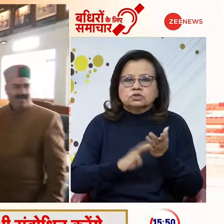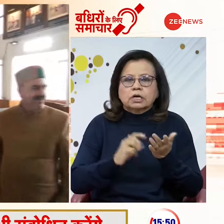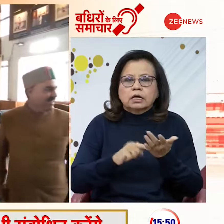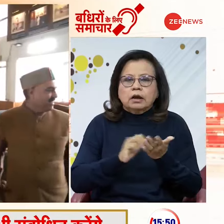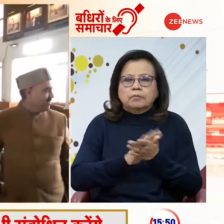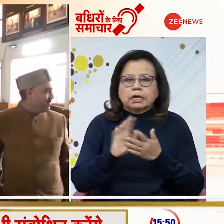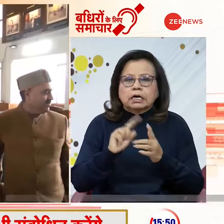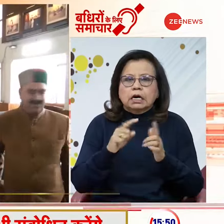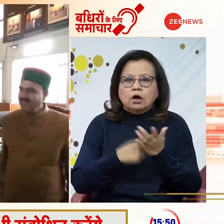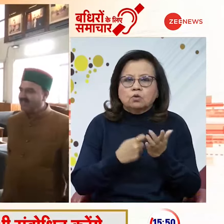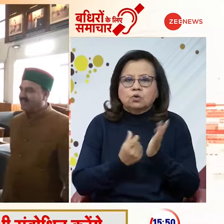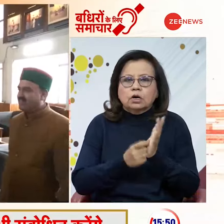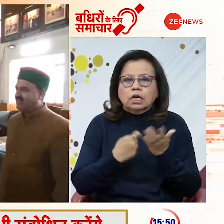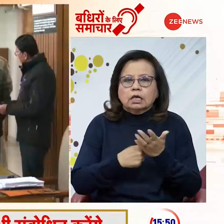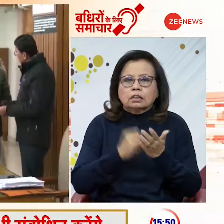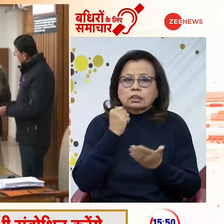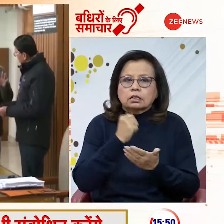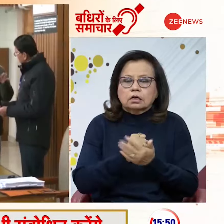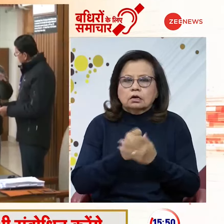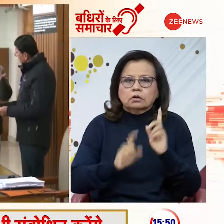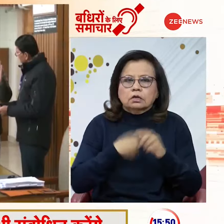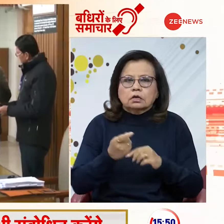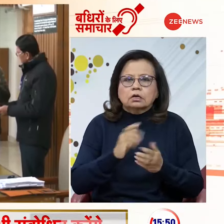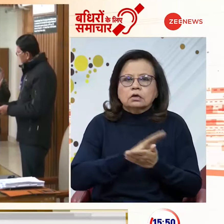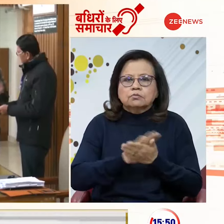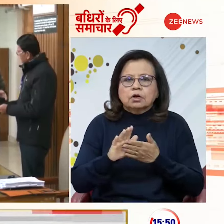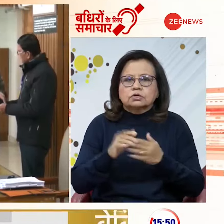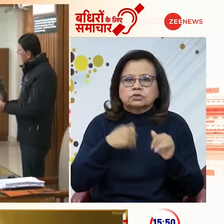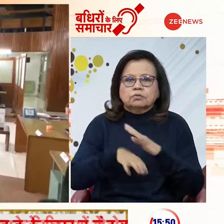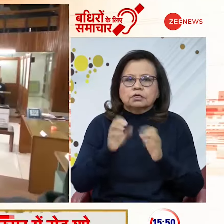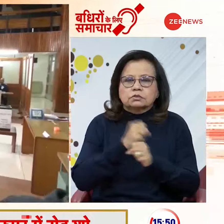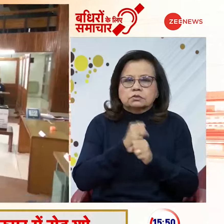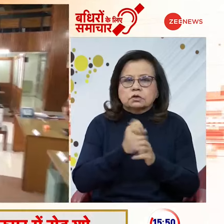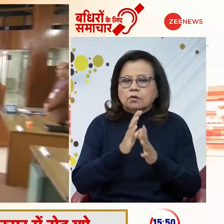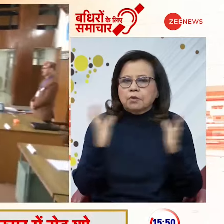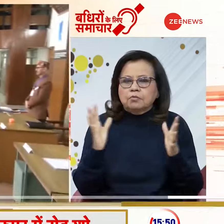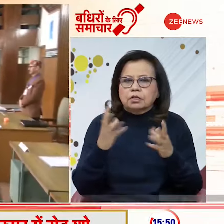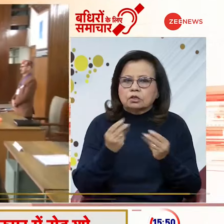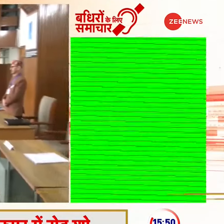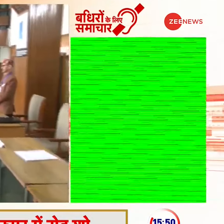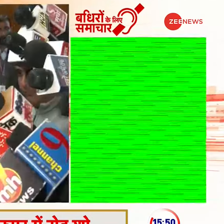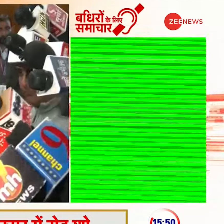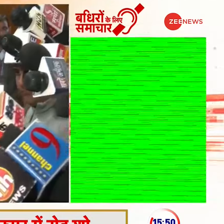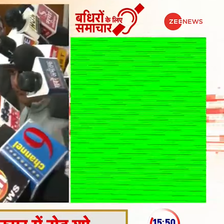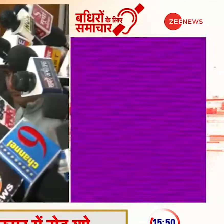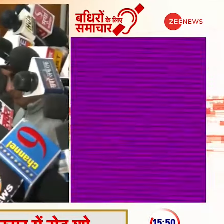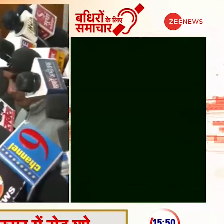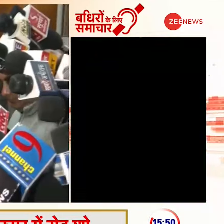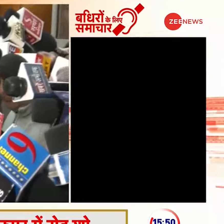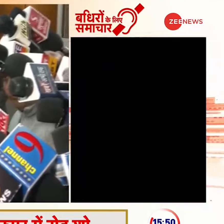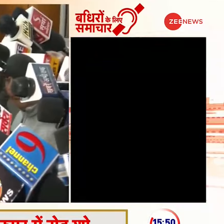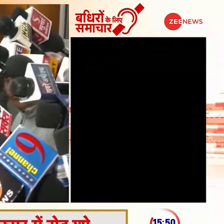जैराम ठाकुर ने ये दावा किया कि हिमाचल में सरकार बहुमत हो चुकी है कल बजट के दिन तस्मीर